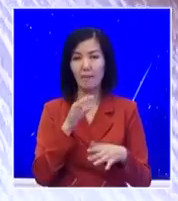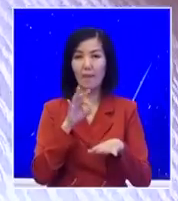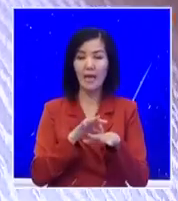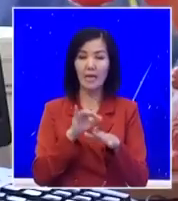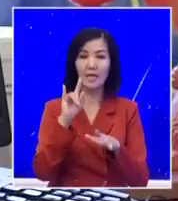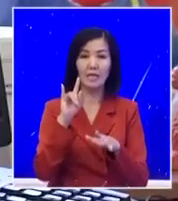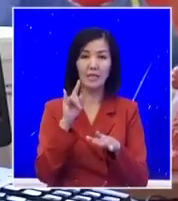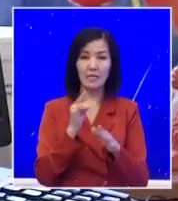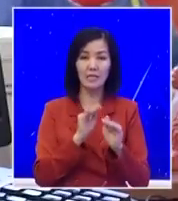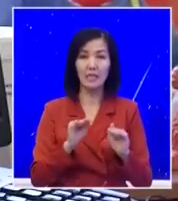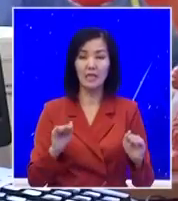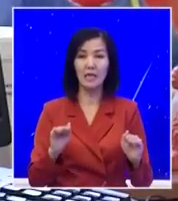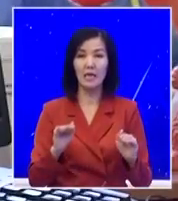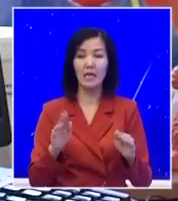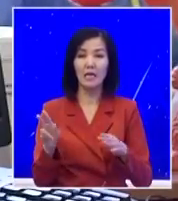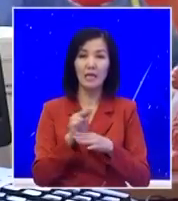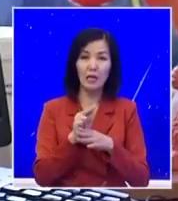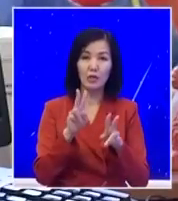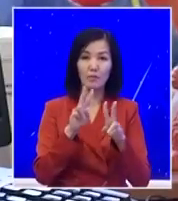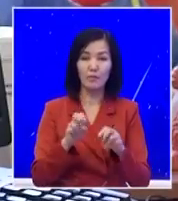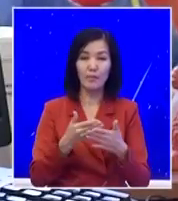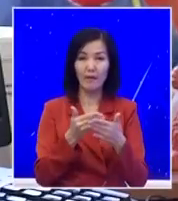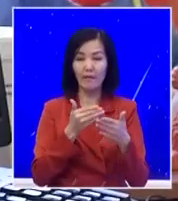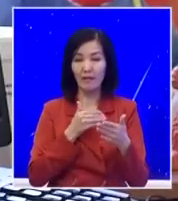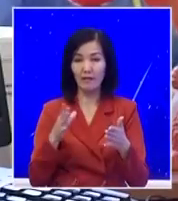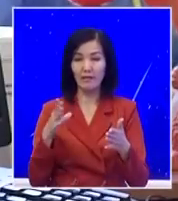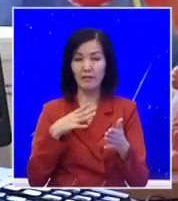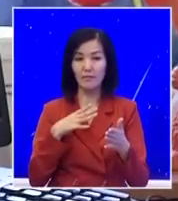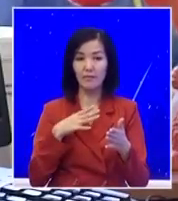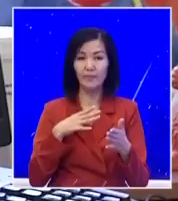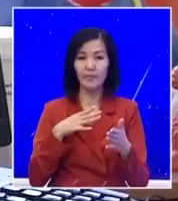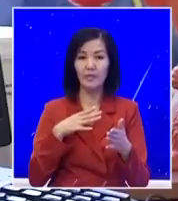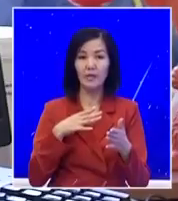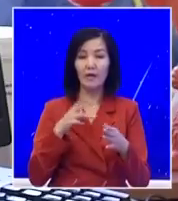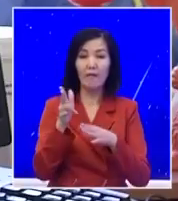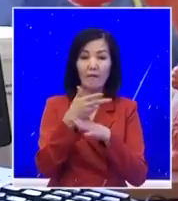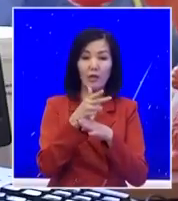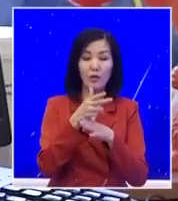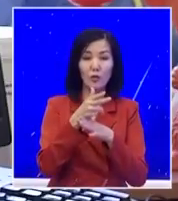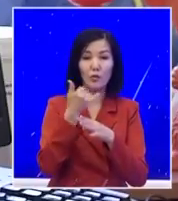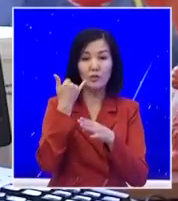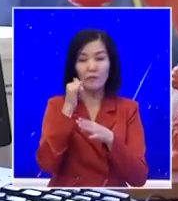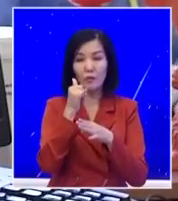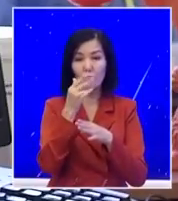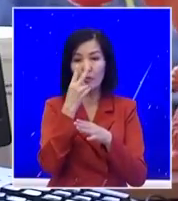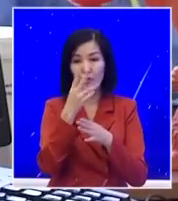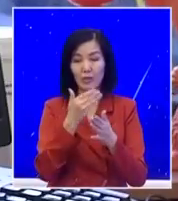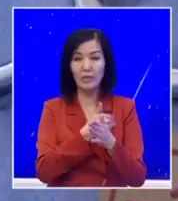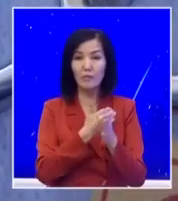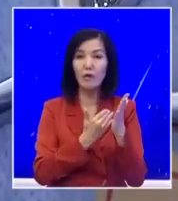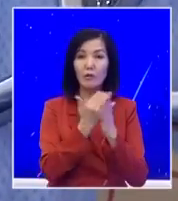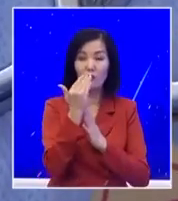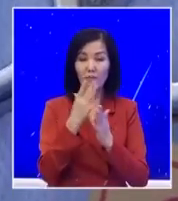снабдили пульсометрами. Они нам показывают по видеообзвону, какая у них, допустим, температура прямо на